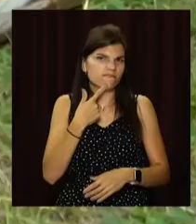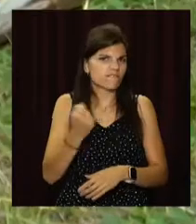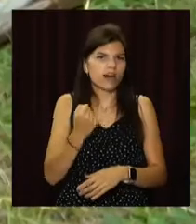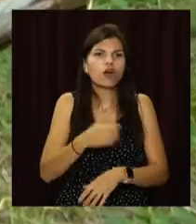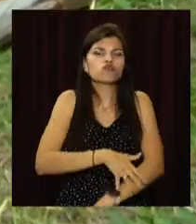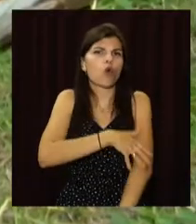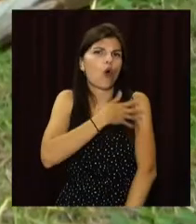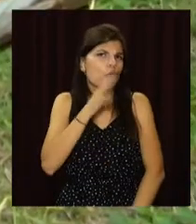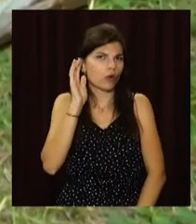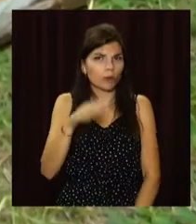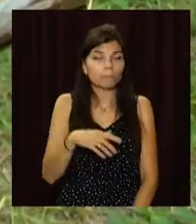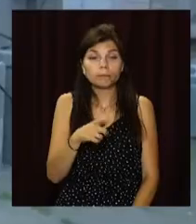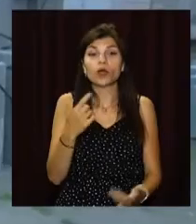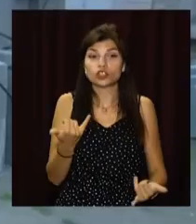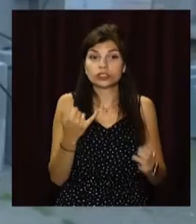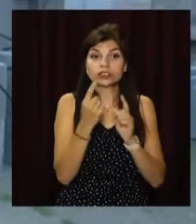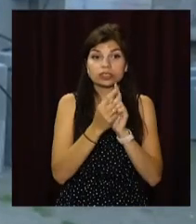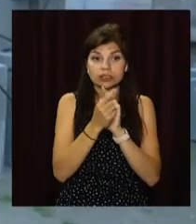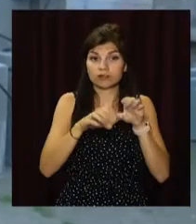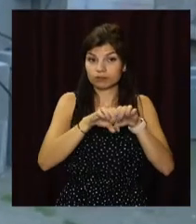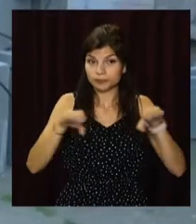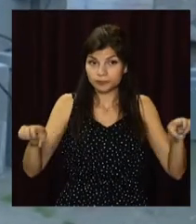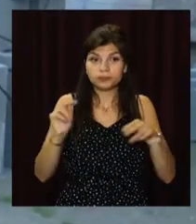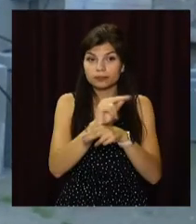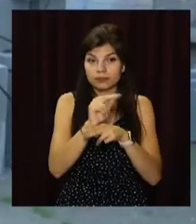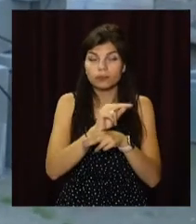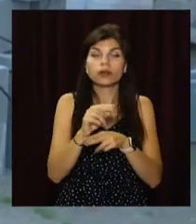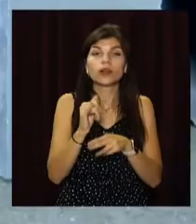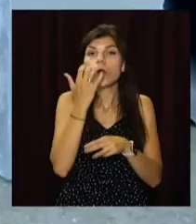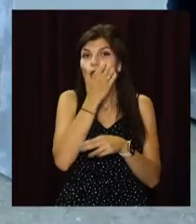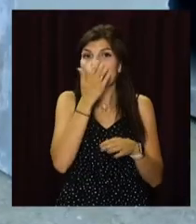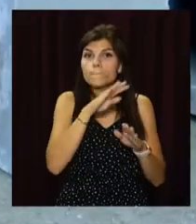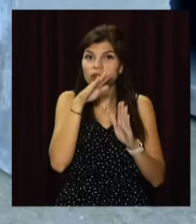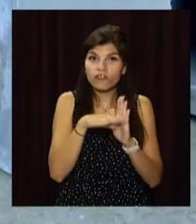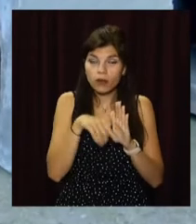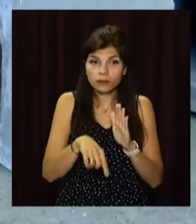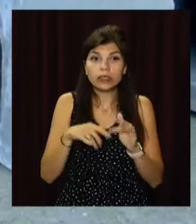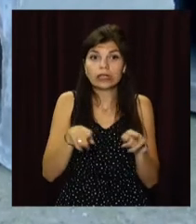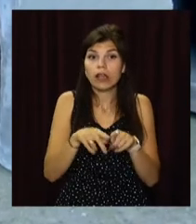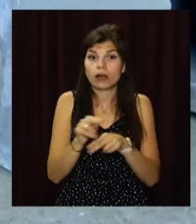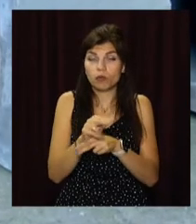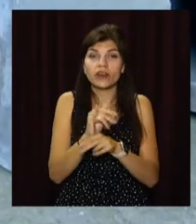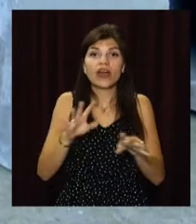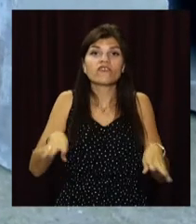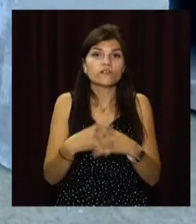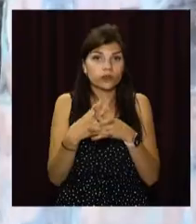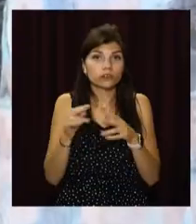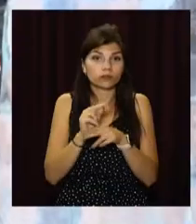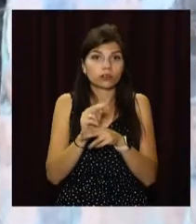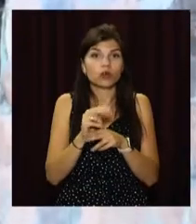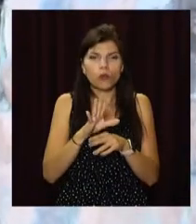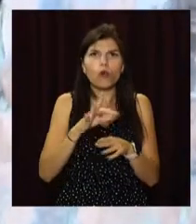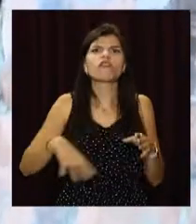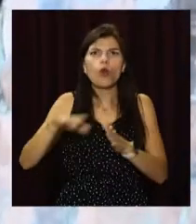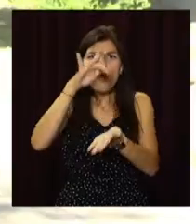будинку комунальники зараз модернізують систему каналізації, ремонтують та утеплюють підвал. І такі ремонтні та відновлювальні роботи тривають по